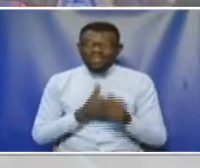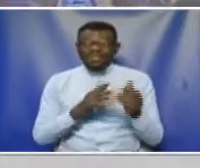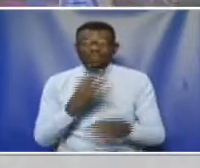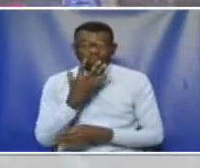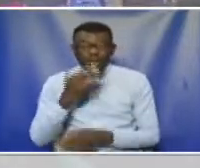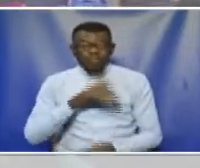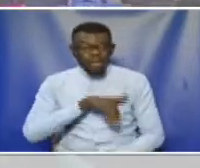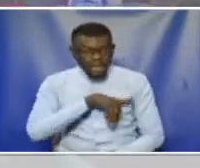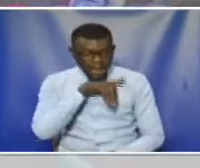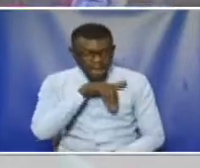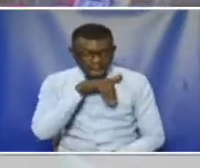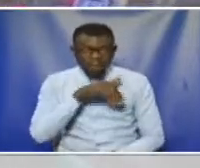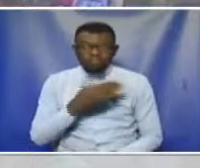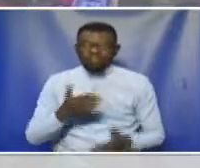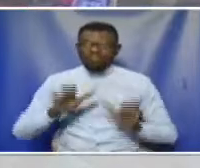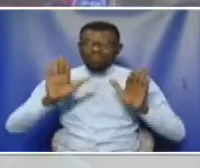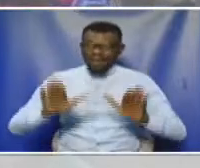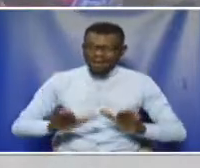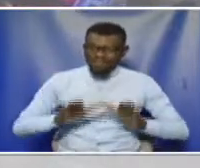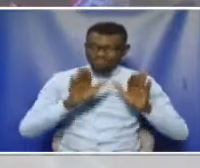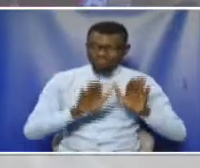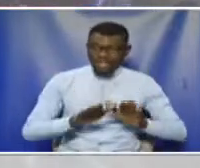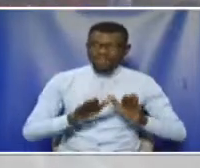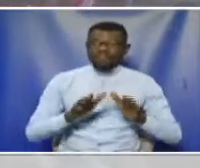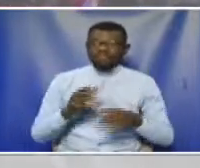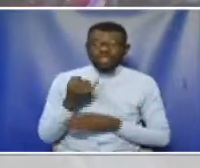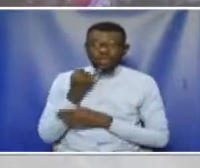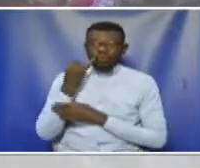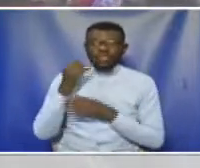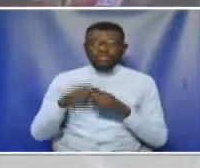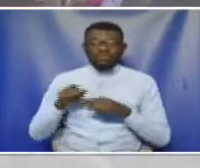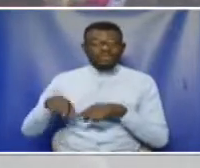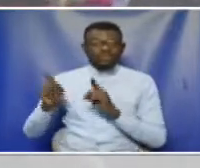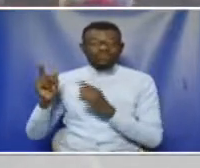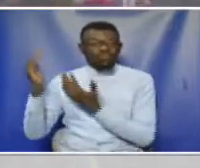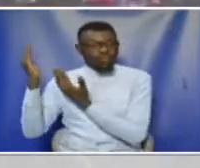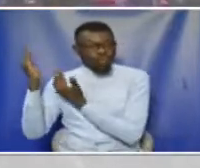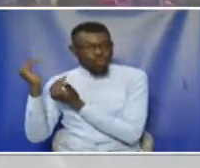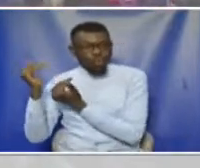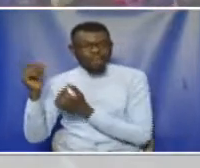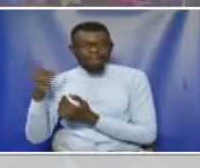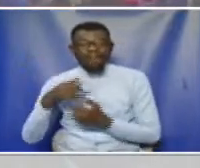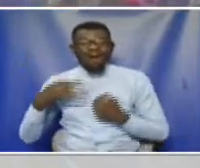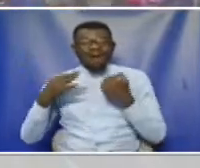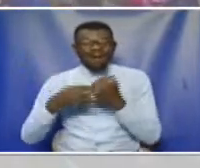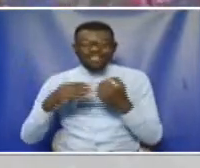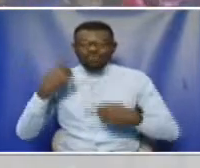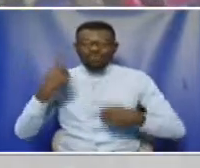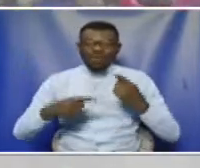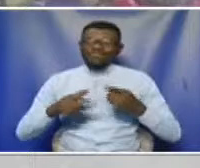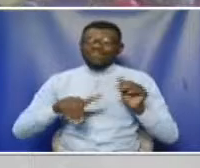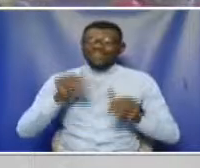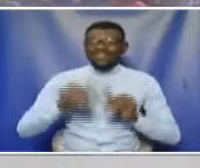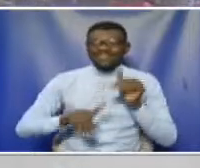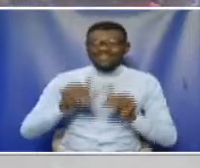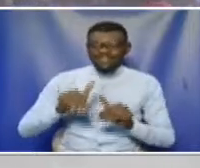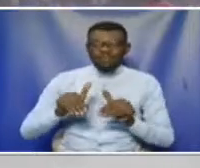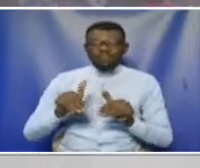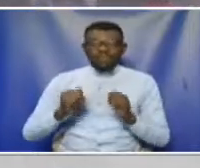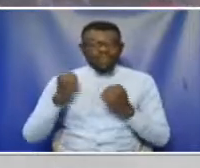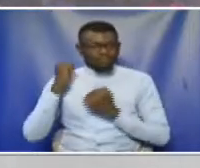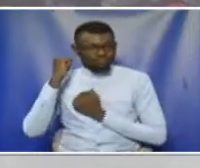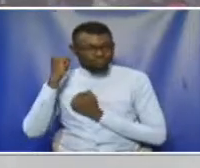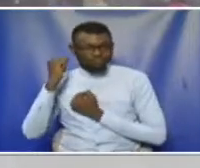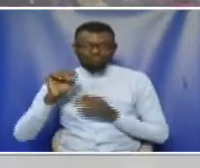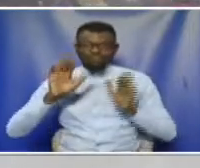Raila Odinga zikiingia katika msururu wa mwisho akitarajia kuingia katika ikulu mnamo Agosti mwaka huu. Mkondo wake wa siasa